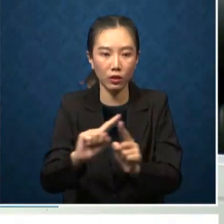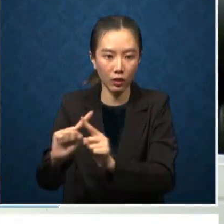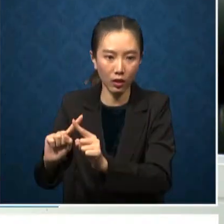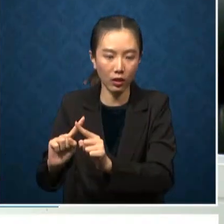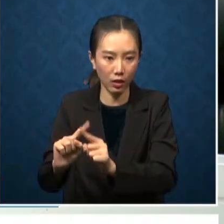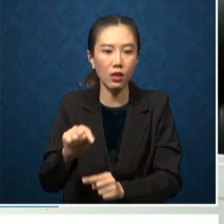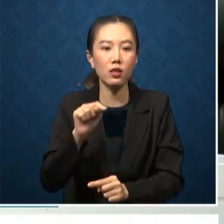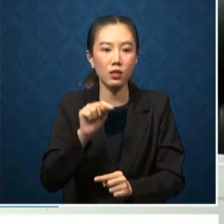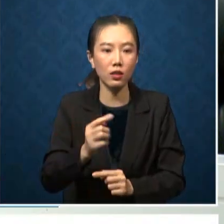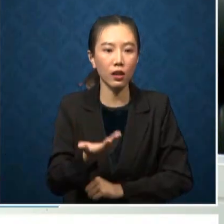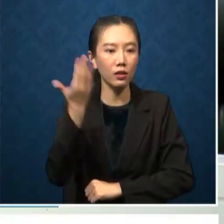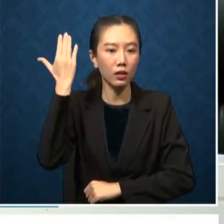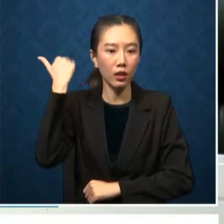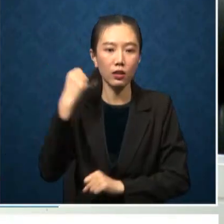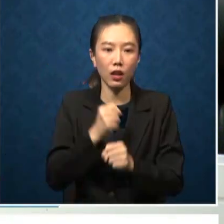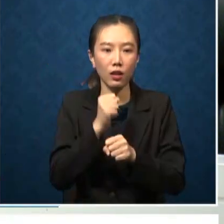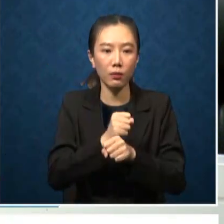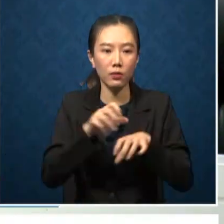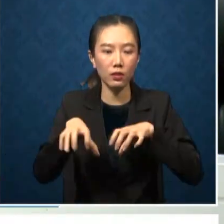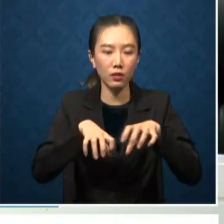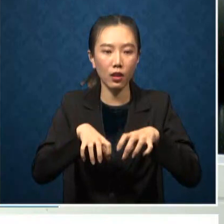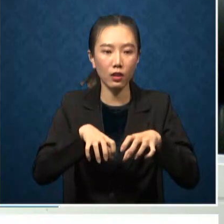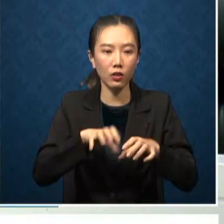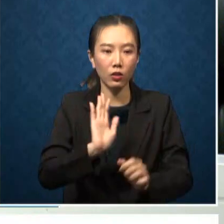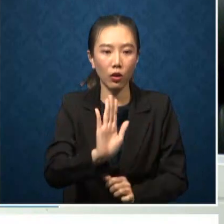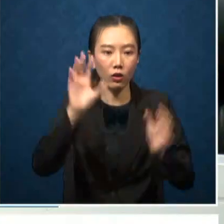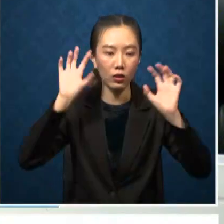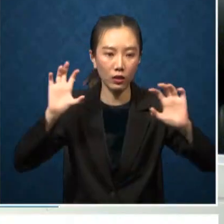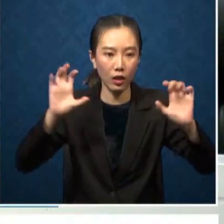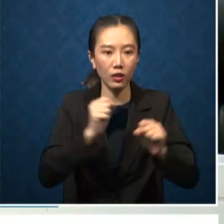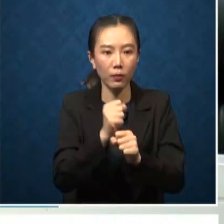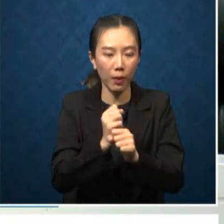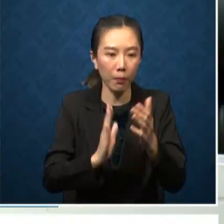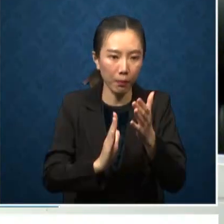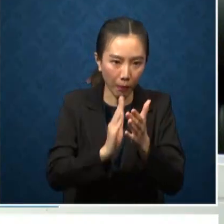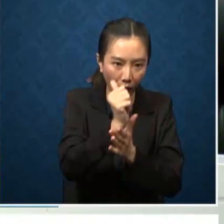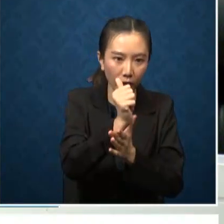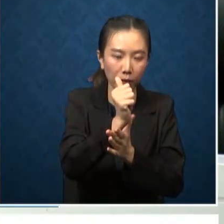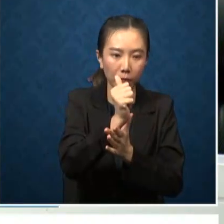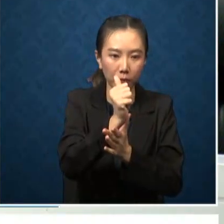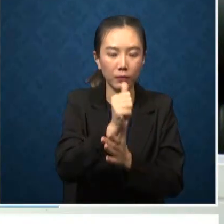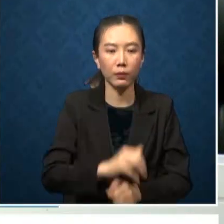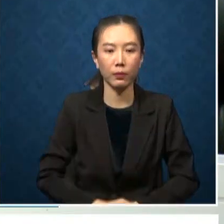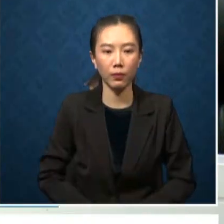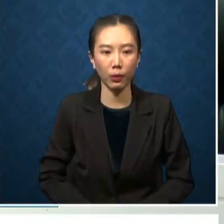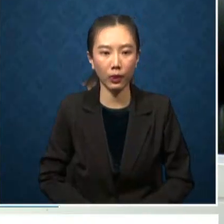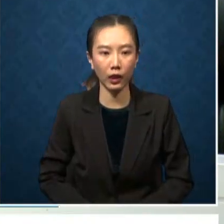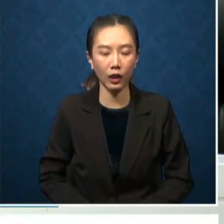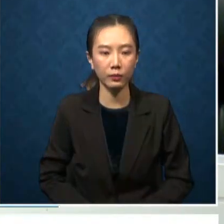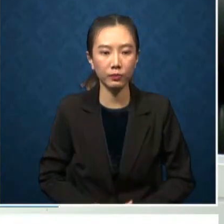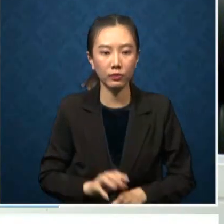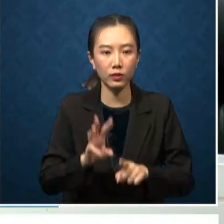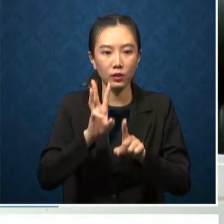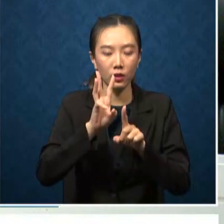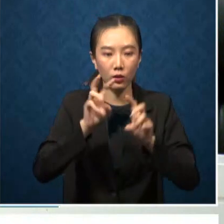ปฏิบัติราชการในช่วงนั้นเป็นไปได้อย่างราบรื่นนะคะและสามารถตอบสนองความต้องการของประชาชนได้ประเด็นที่6นะค